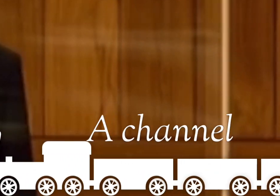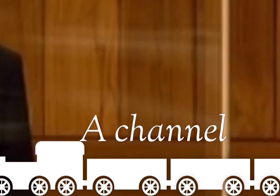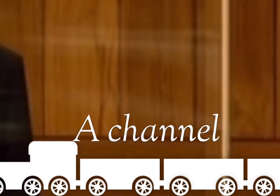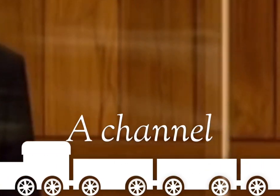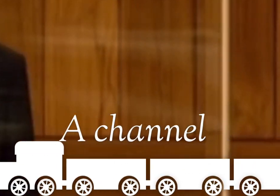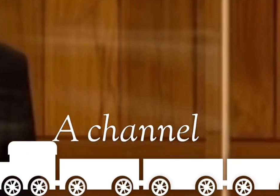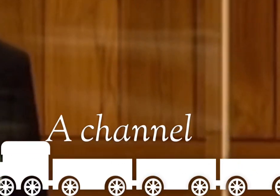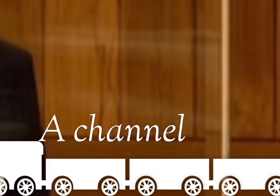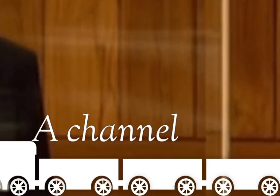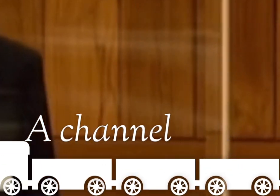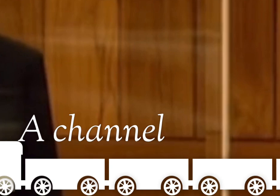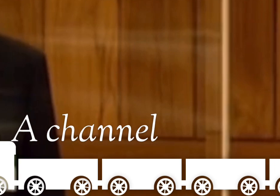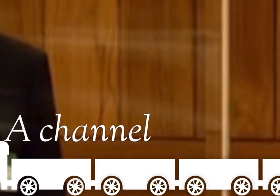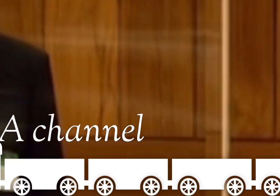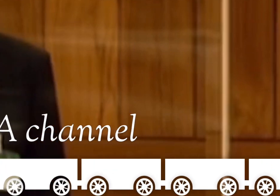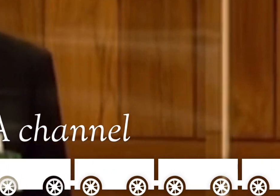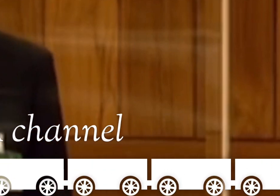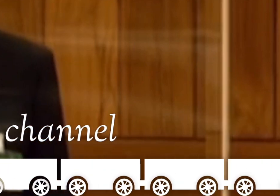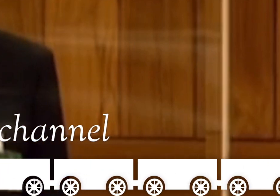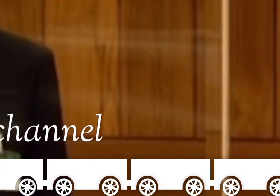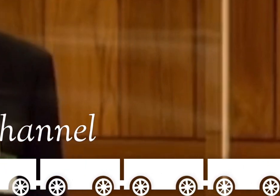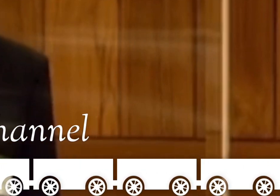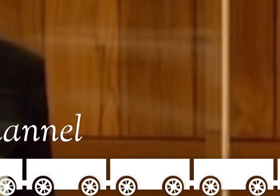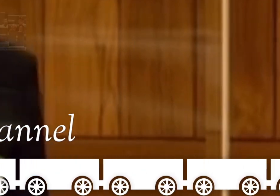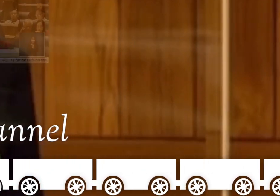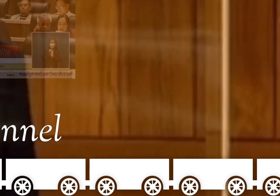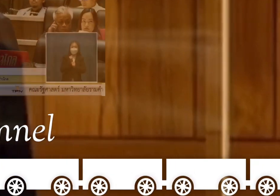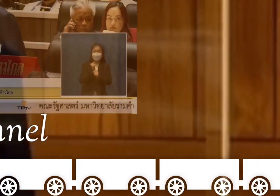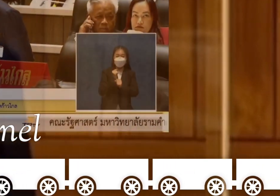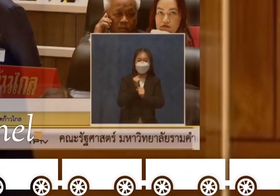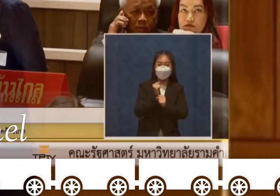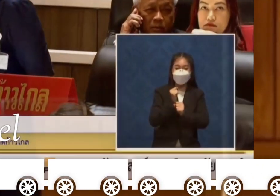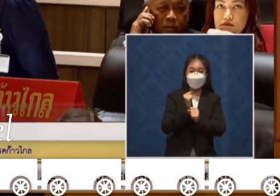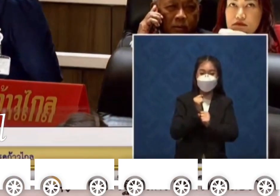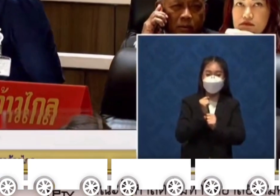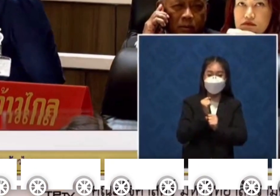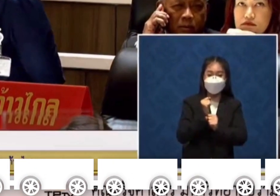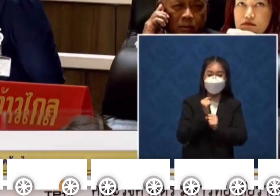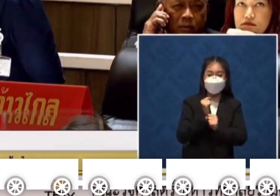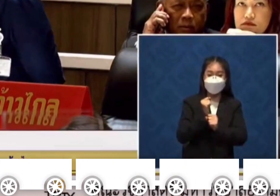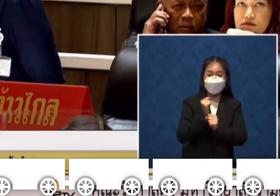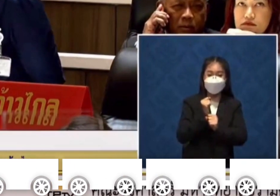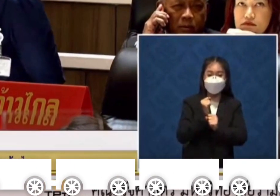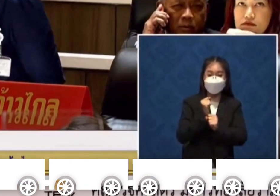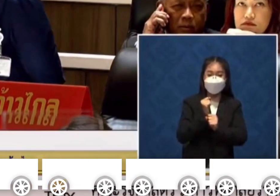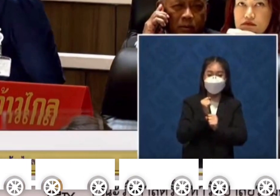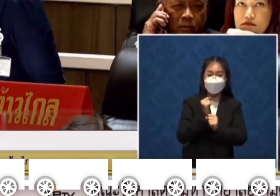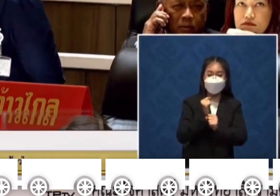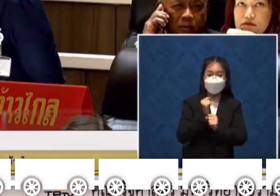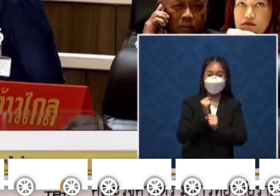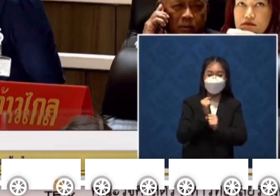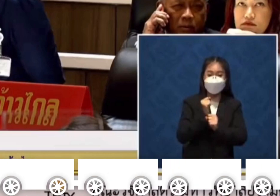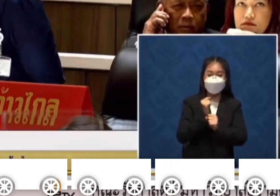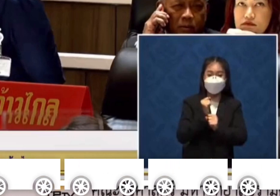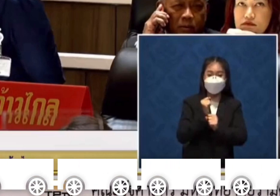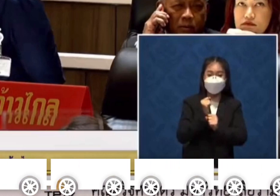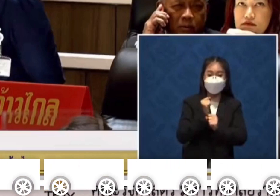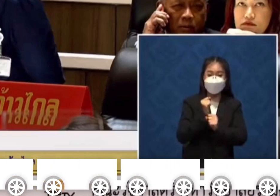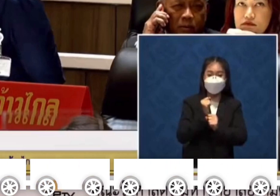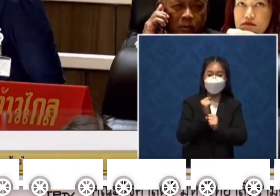จก็เรื่องของมารยาทแต่เรื่องที่พิธาซึ่งเป็นหัวหน้าพรรคออกม